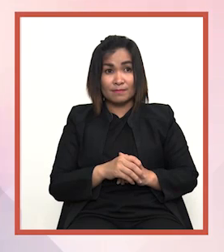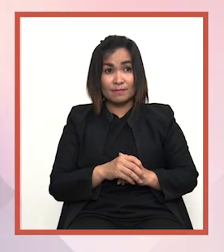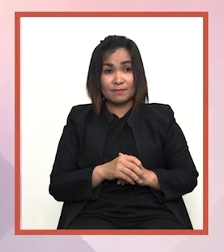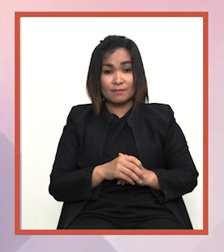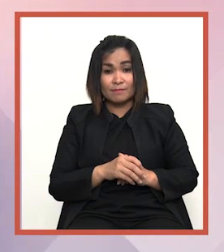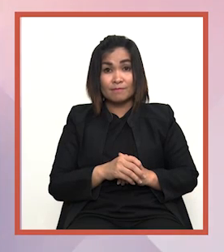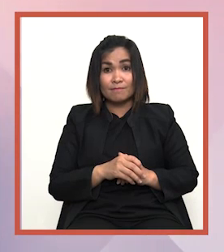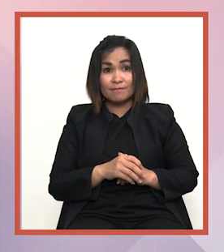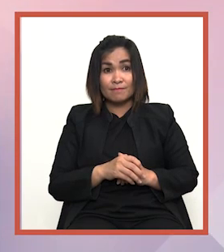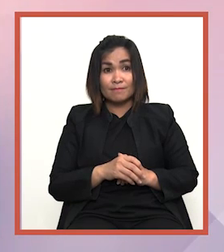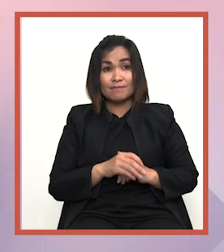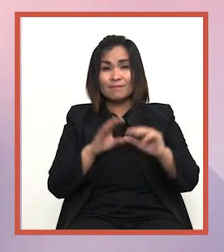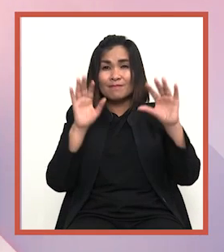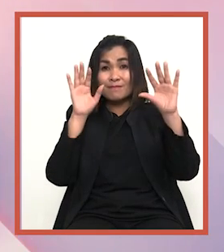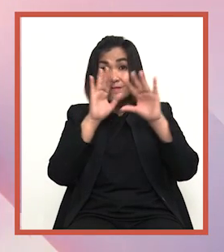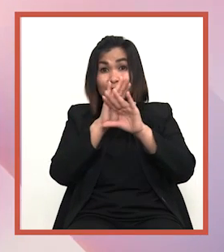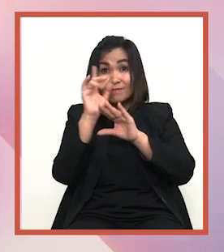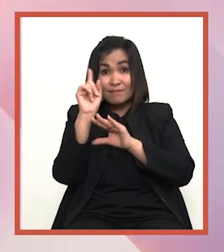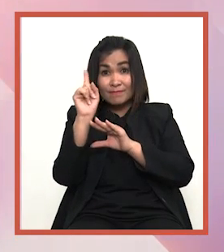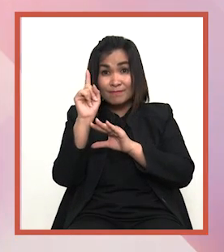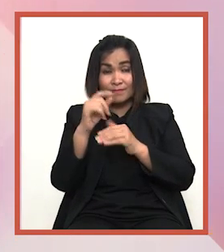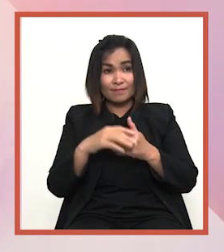ลักษณะนะครับจะคล้ายๆกับนะฮะ